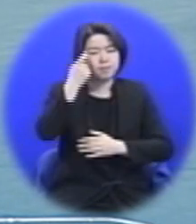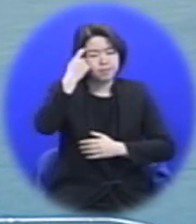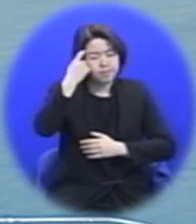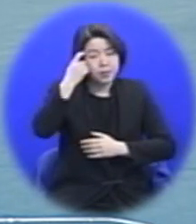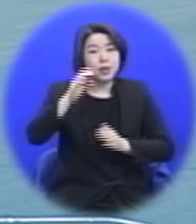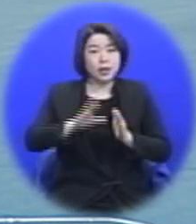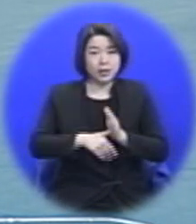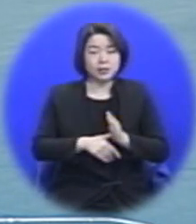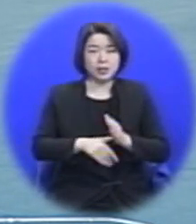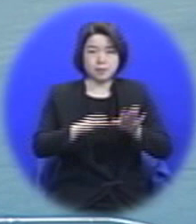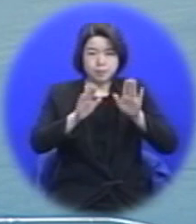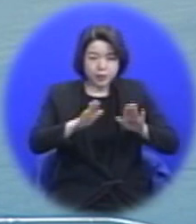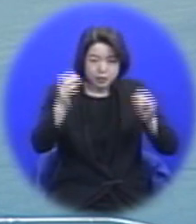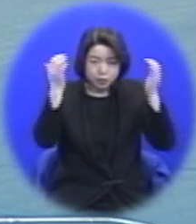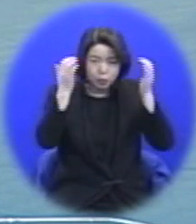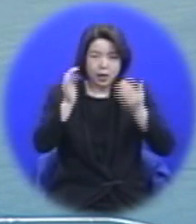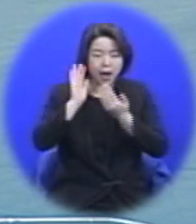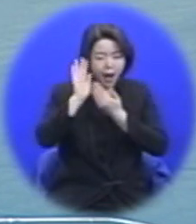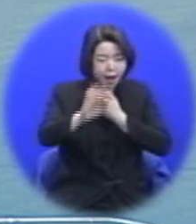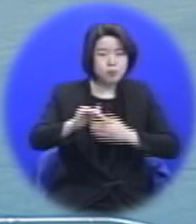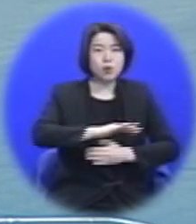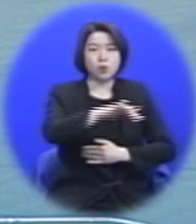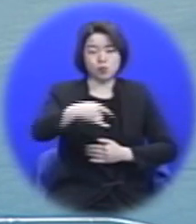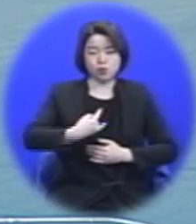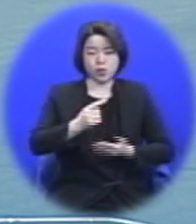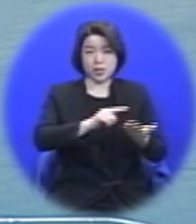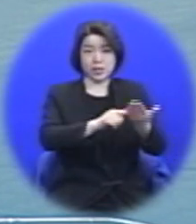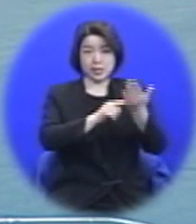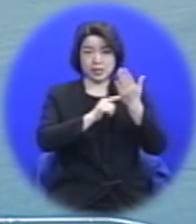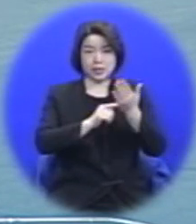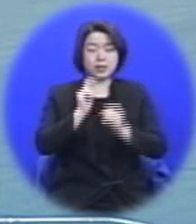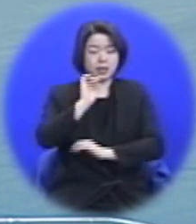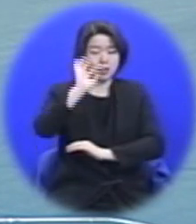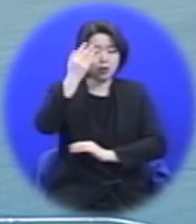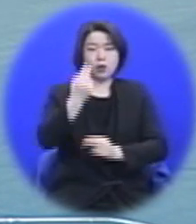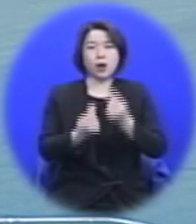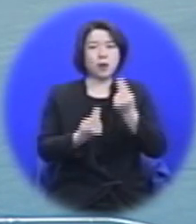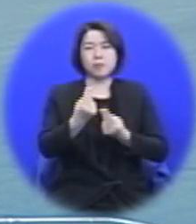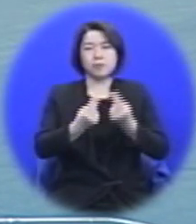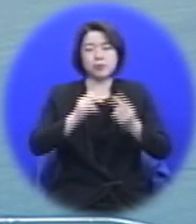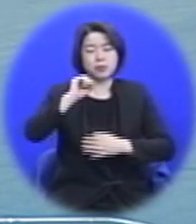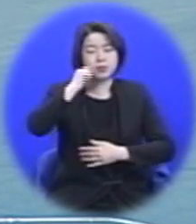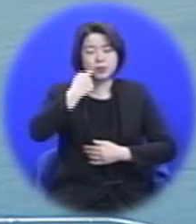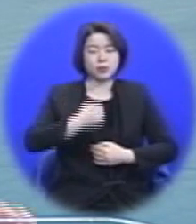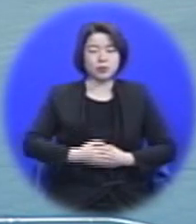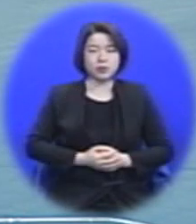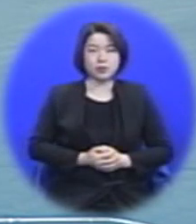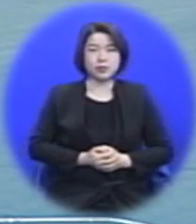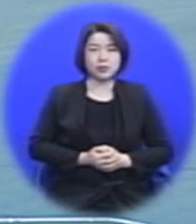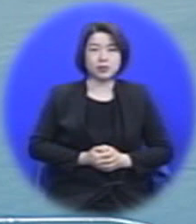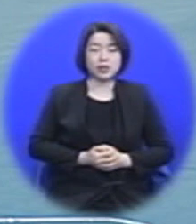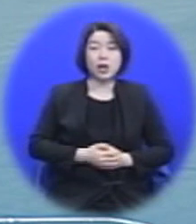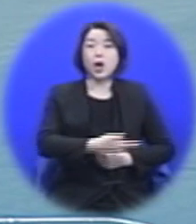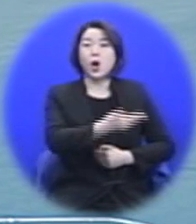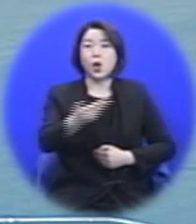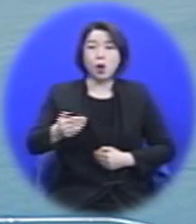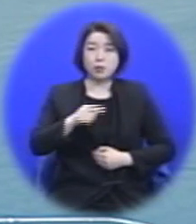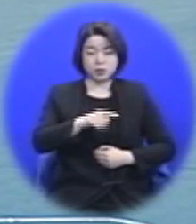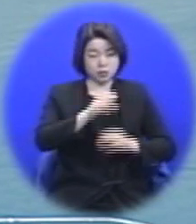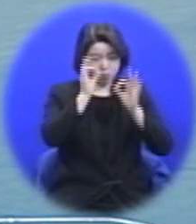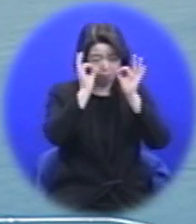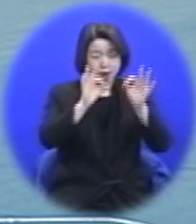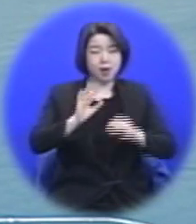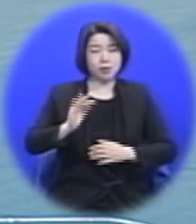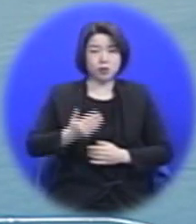고난은 장차 우리에게 나타날 영광과 비교할 수 없도다. 여러분이 이것을 보셔야